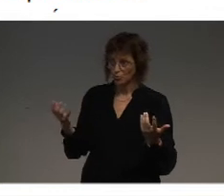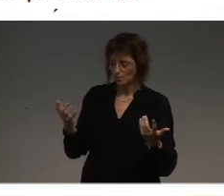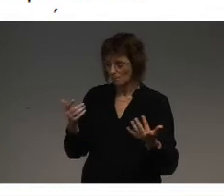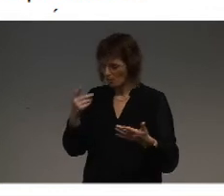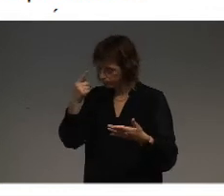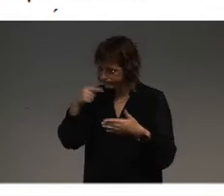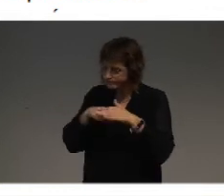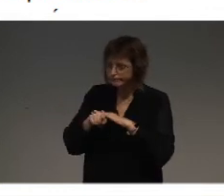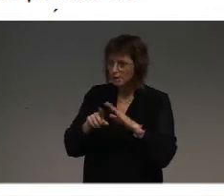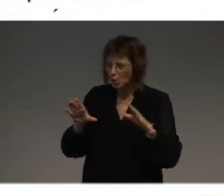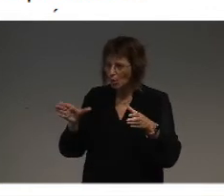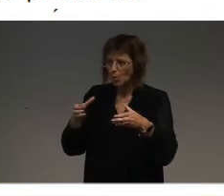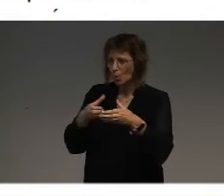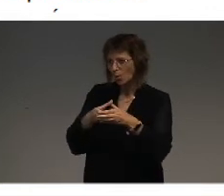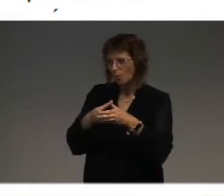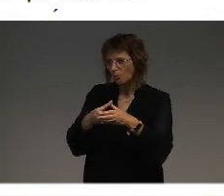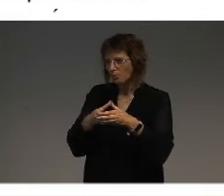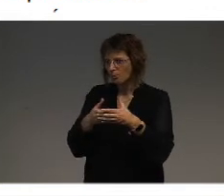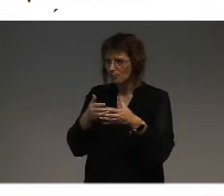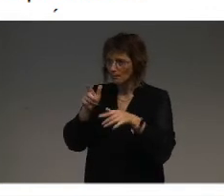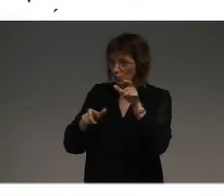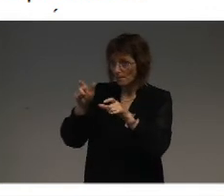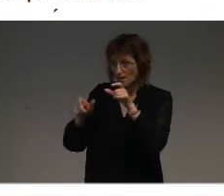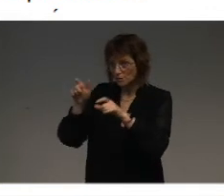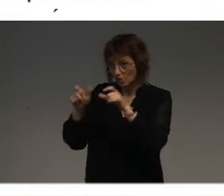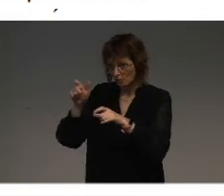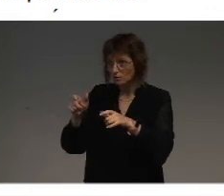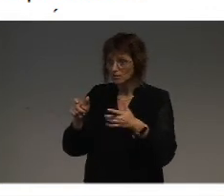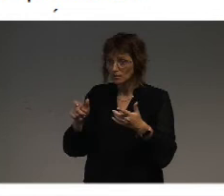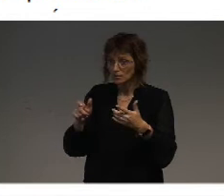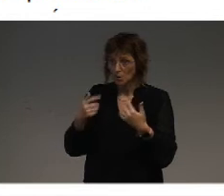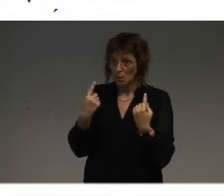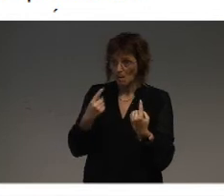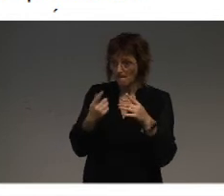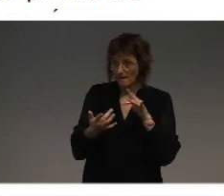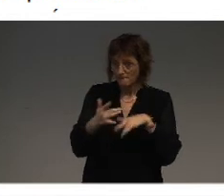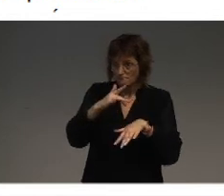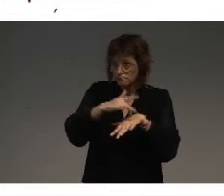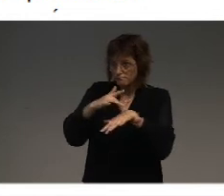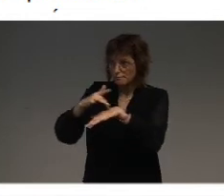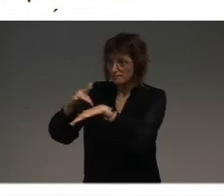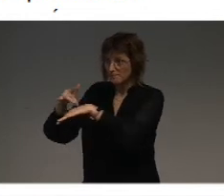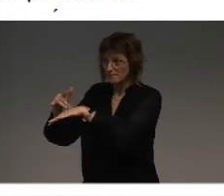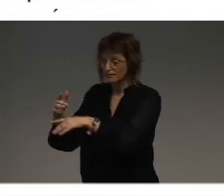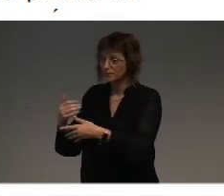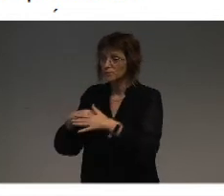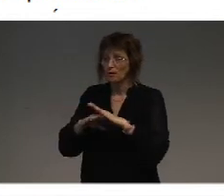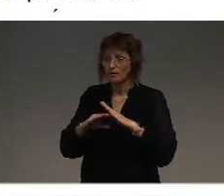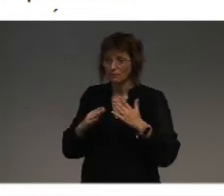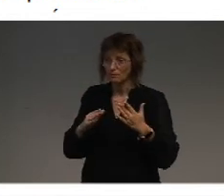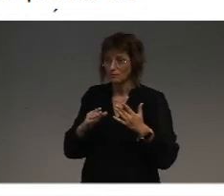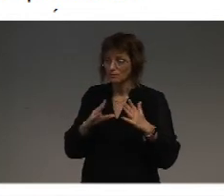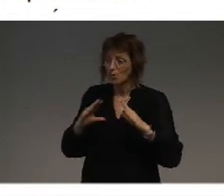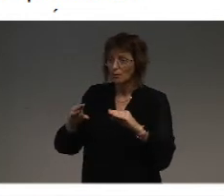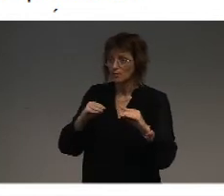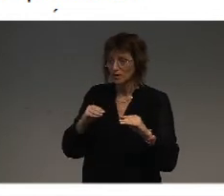parmi la population des salariés français et françaises qui sont enquêtés dans SUMER. Et on